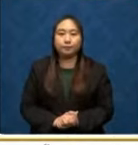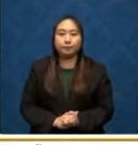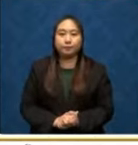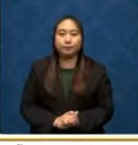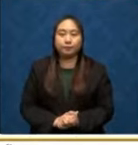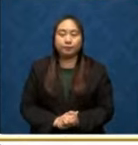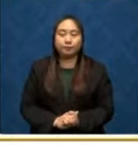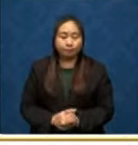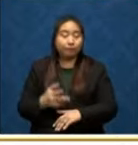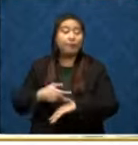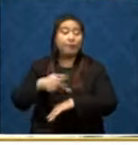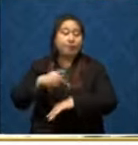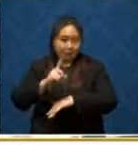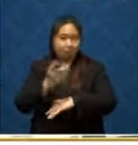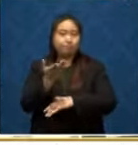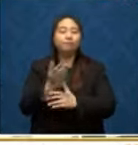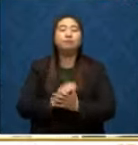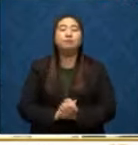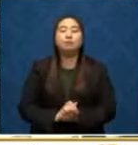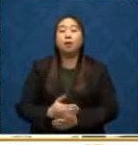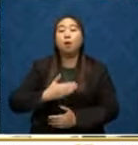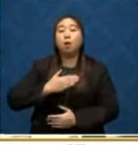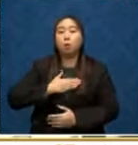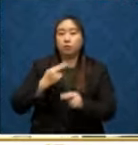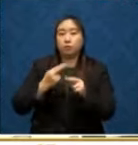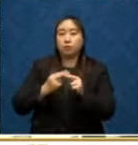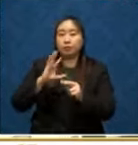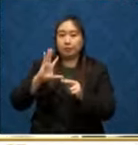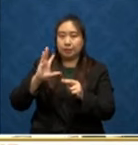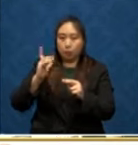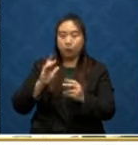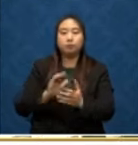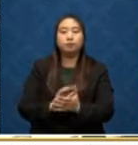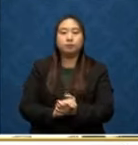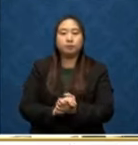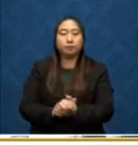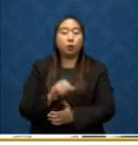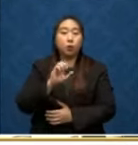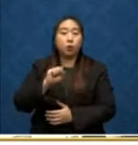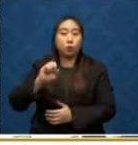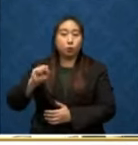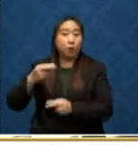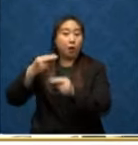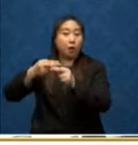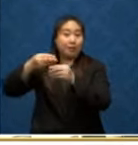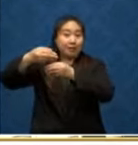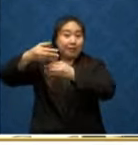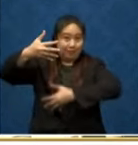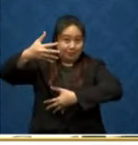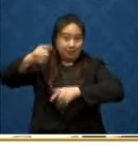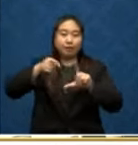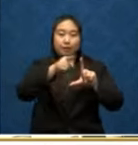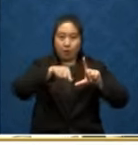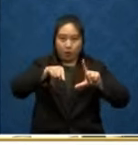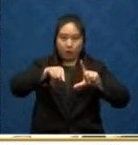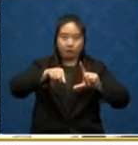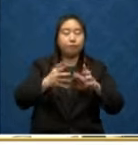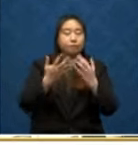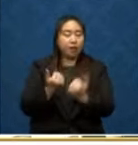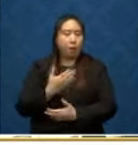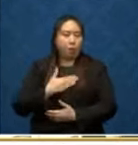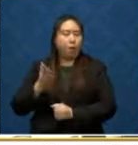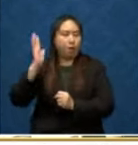ท่านประธานที่เคารพครับกระผมชัยวัฒน์สถาพรวิจิตรผู้แทนราษฎรแบบบัญชีรายชื่อพรรคก้าวไกลขอ